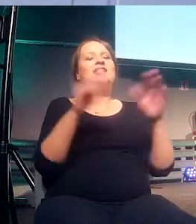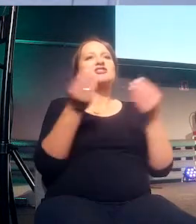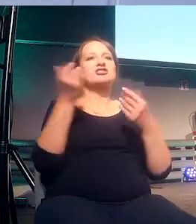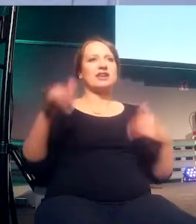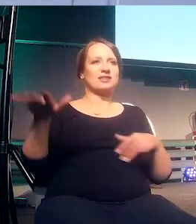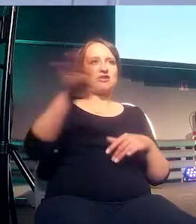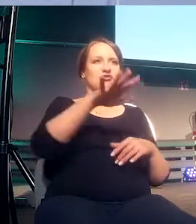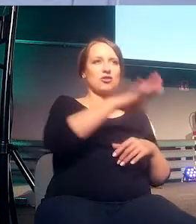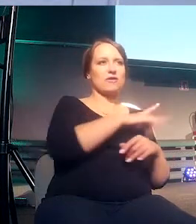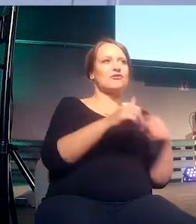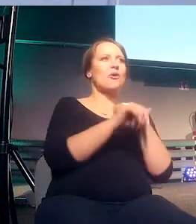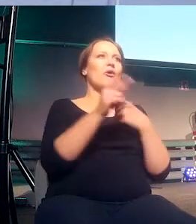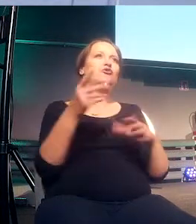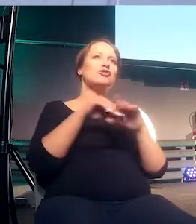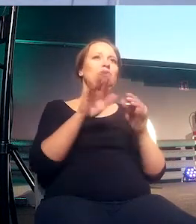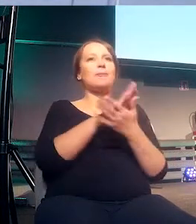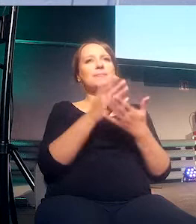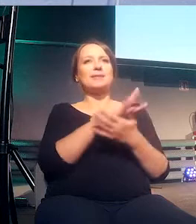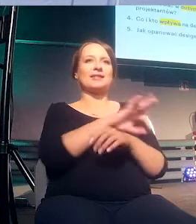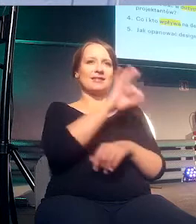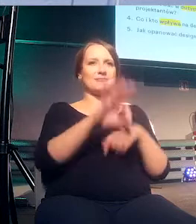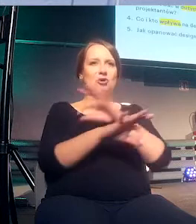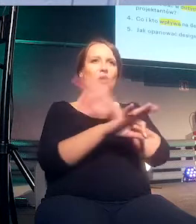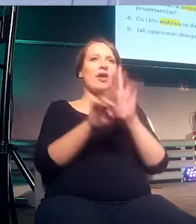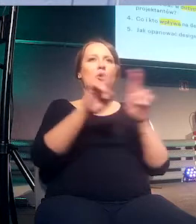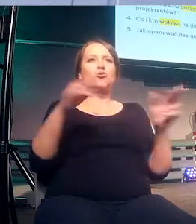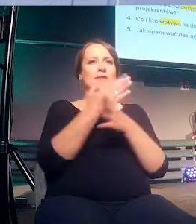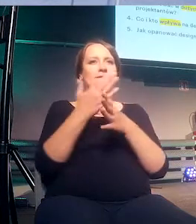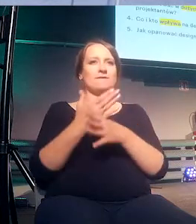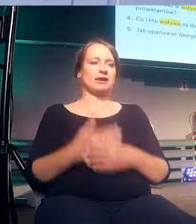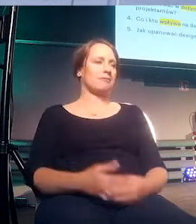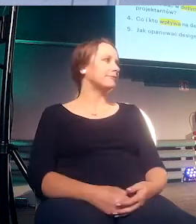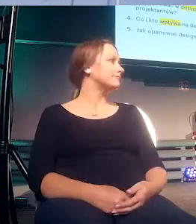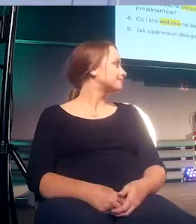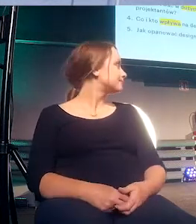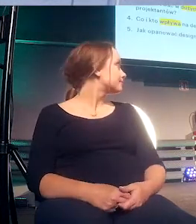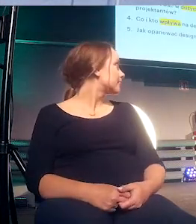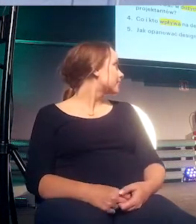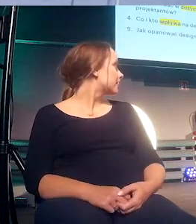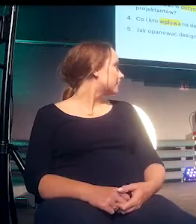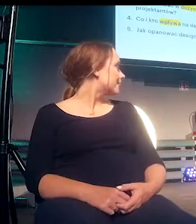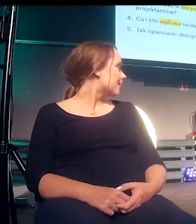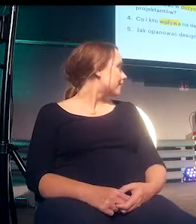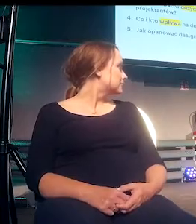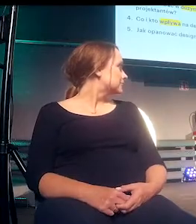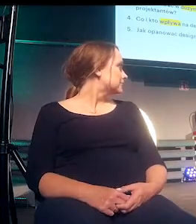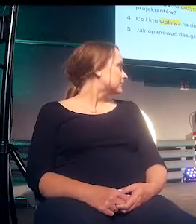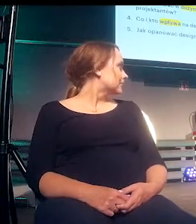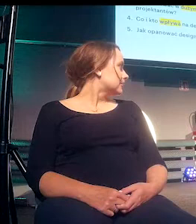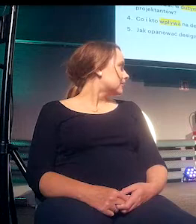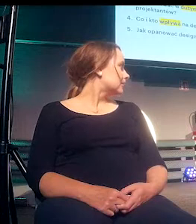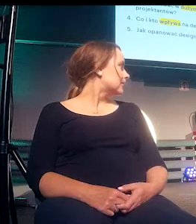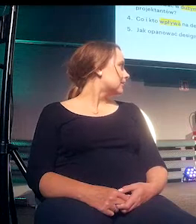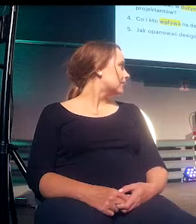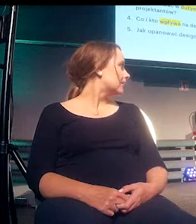skakania pomiędzy projektami dla tego typu różnych firm. Na początku,